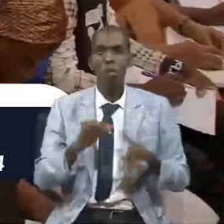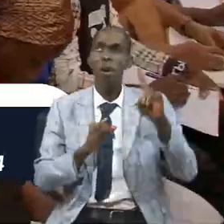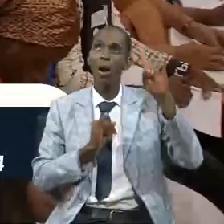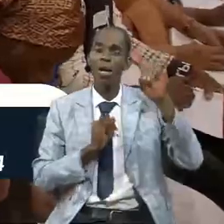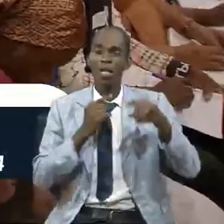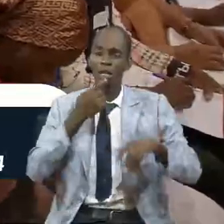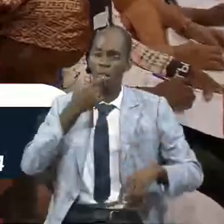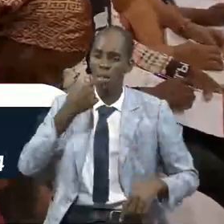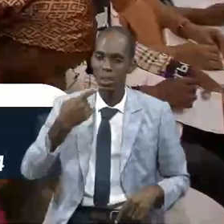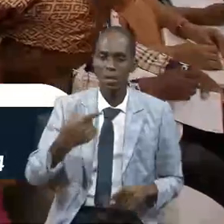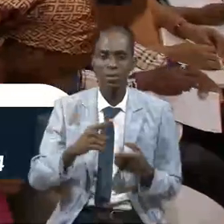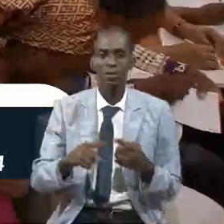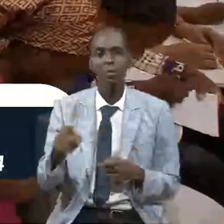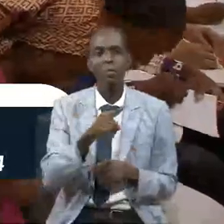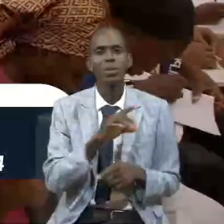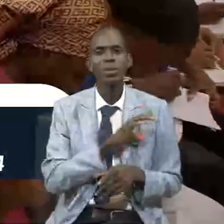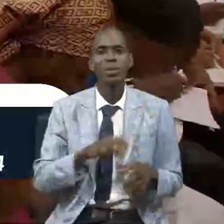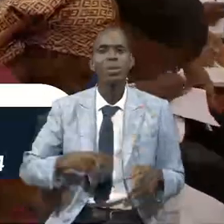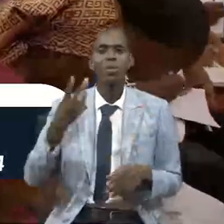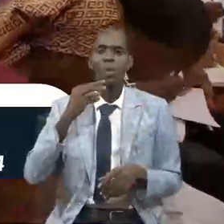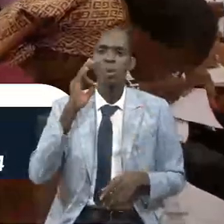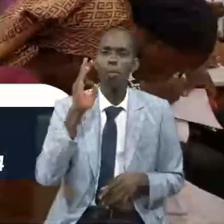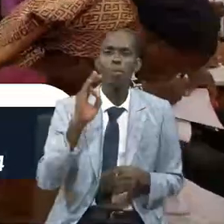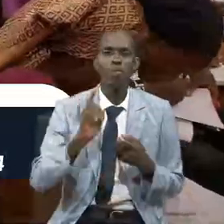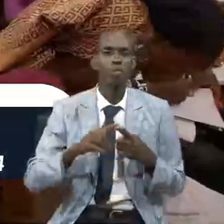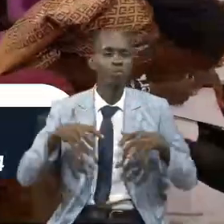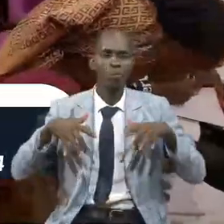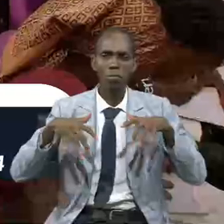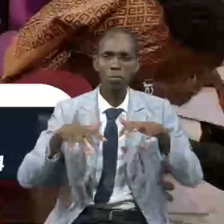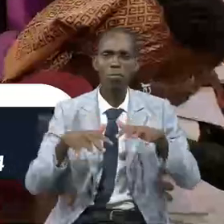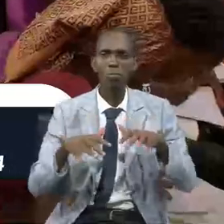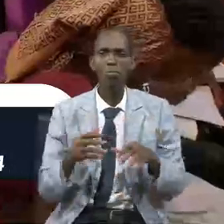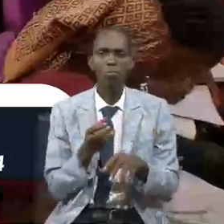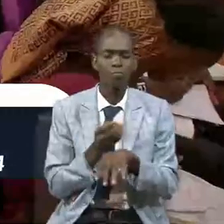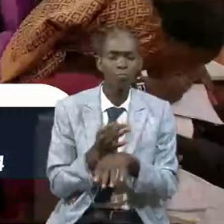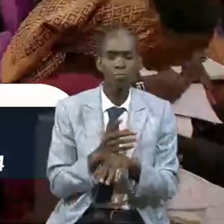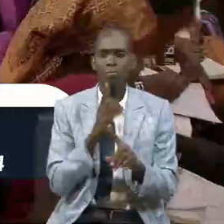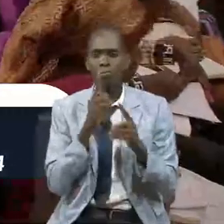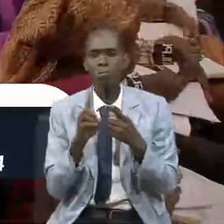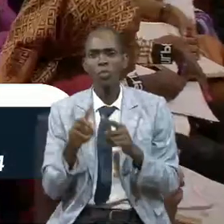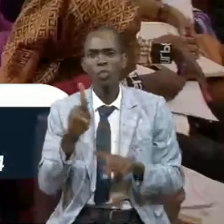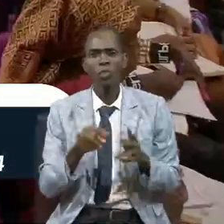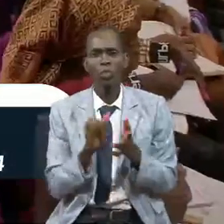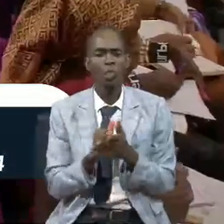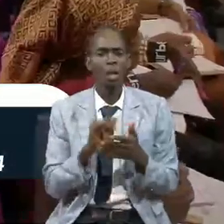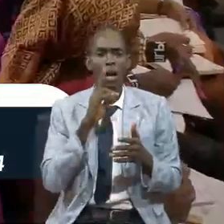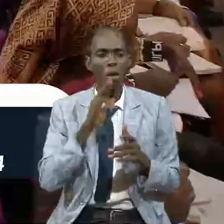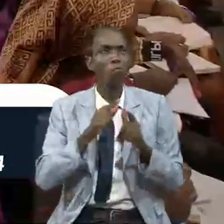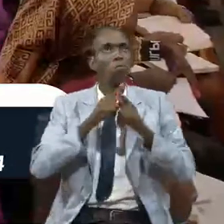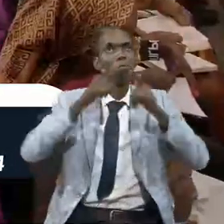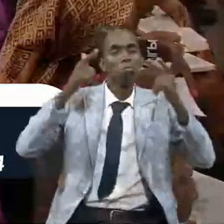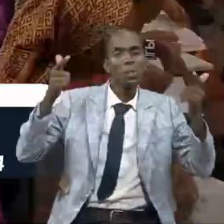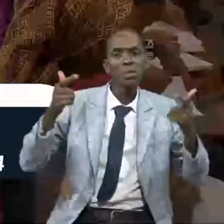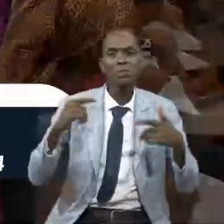Car je vous le dis, il prêchait à la foule. Il parlait aux gens qui avaient